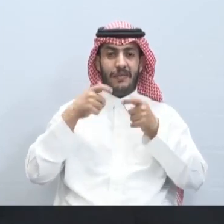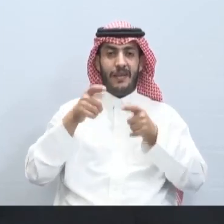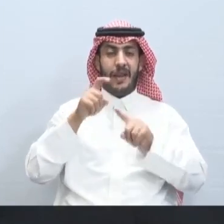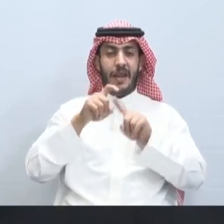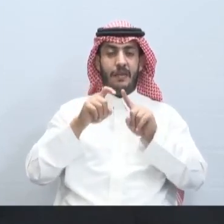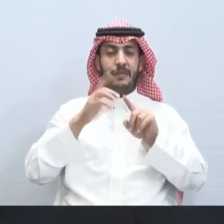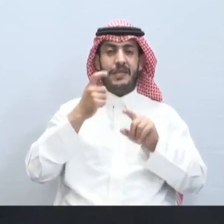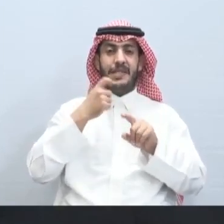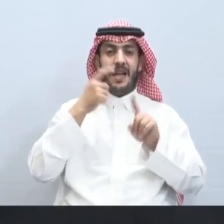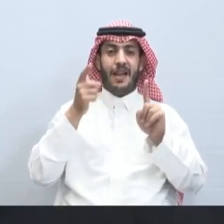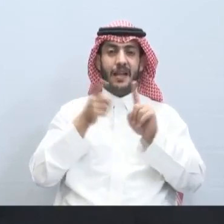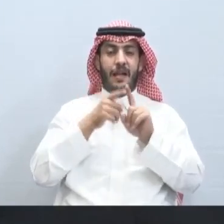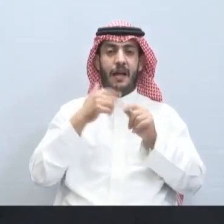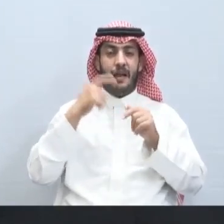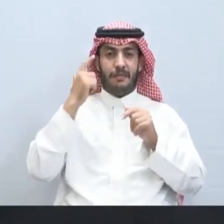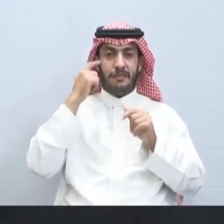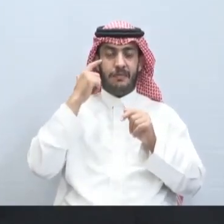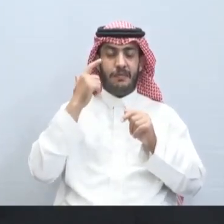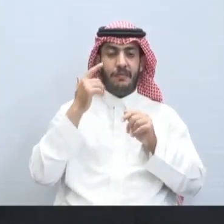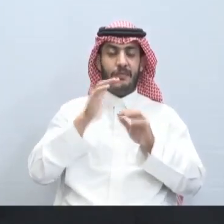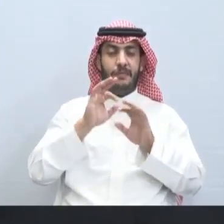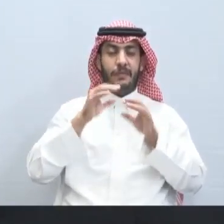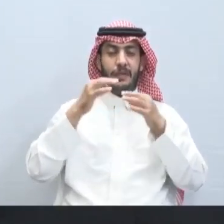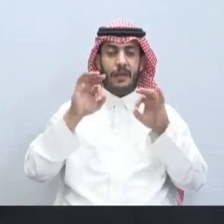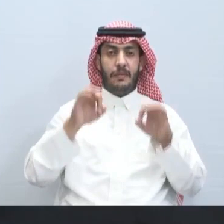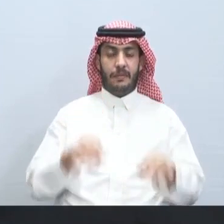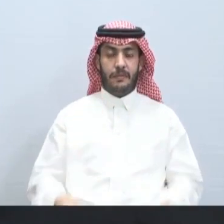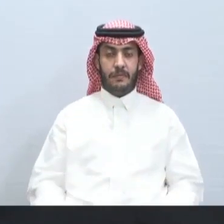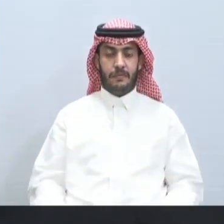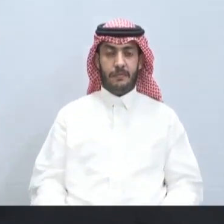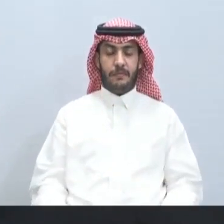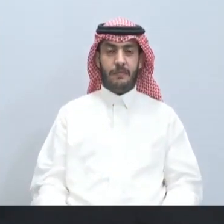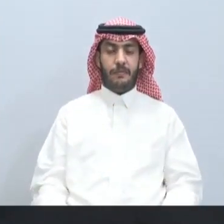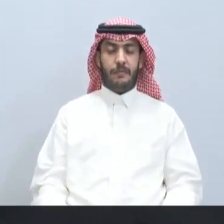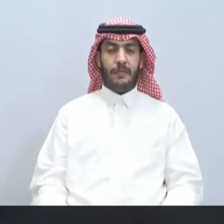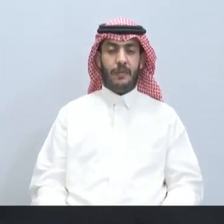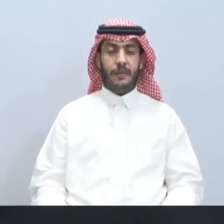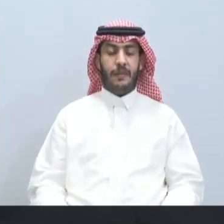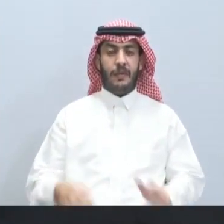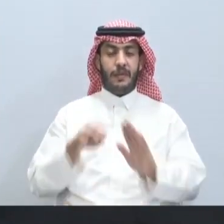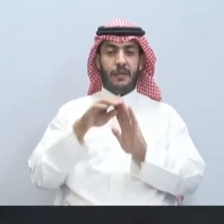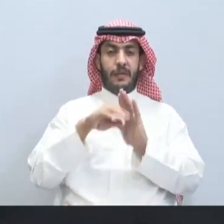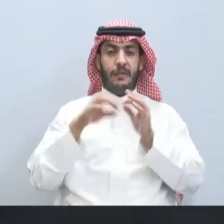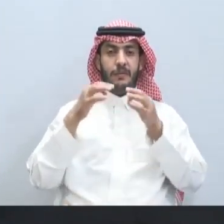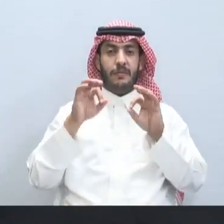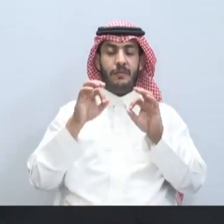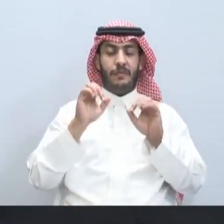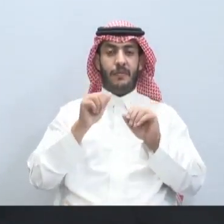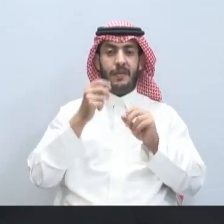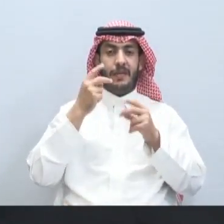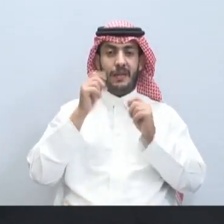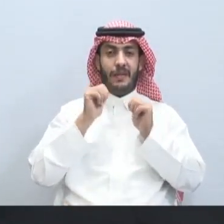خلال عام وبالتالي اعرف الامكانات واعرف كيف اقوم باخذ حصه في هذا السوق من خلال